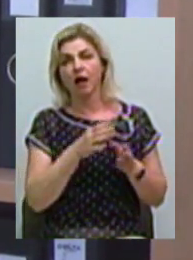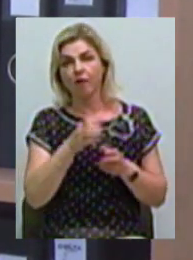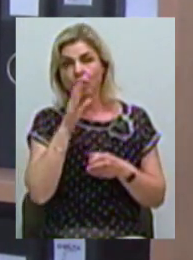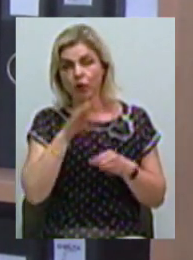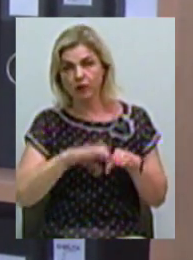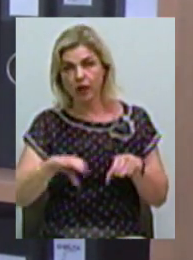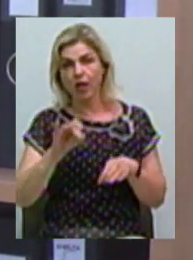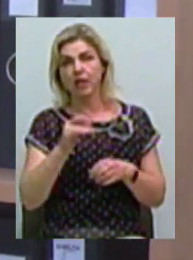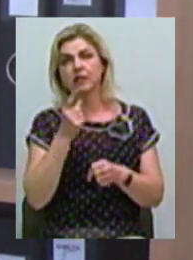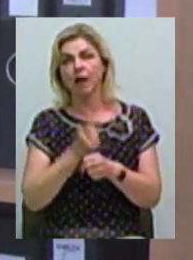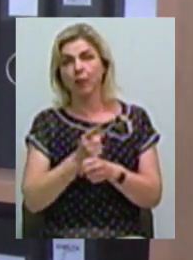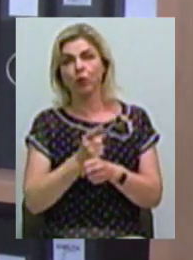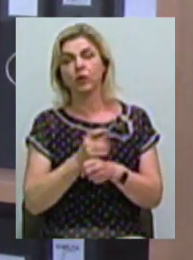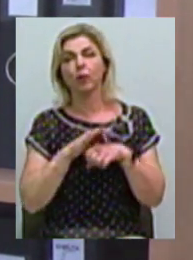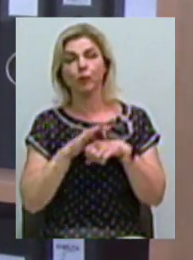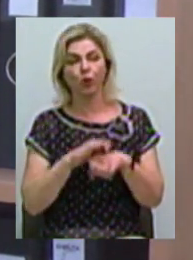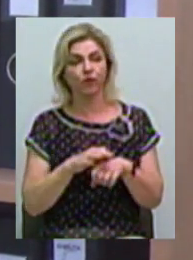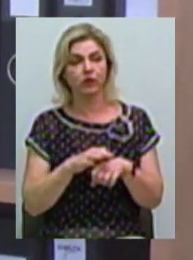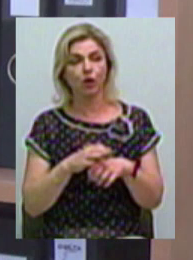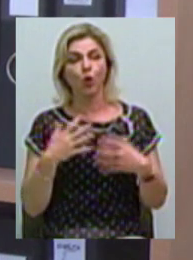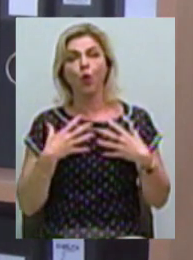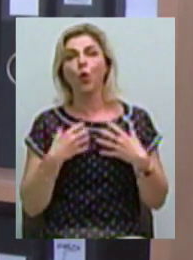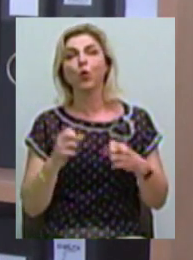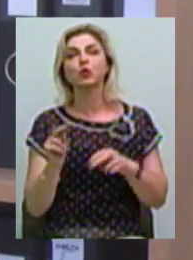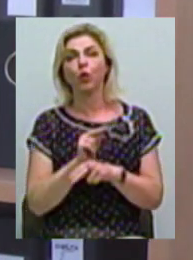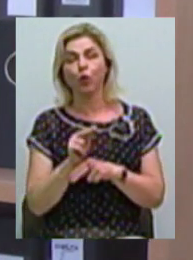заборону проведення оздоровчого